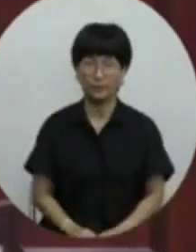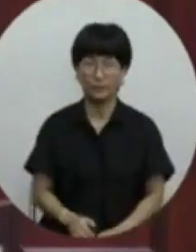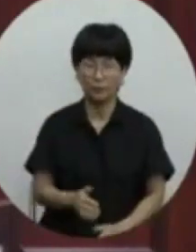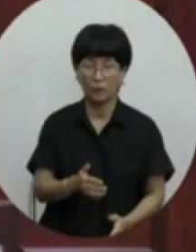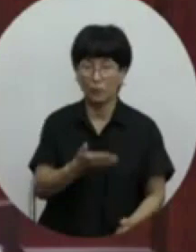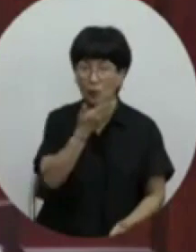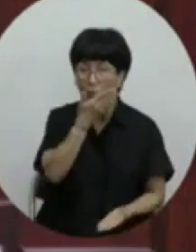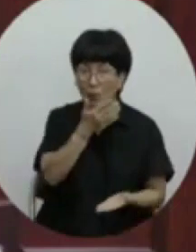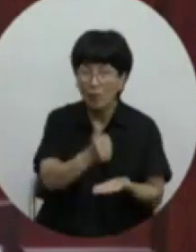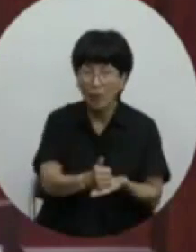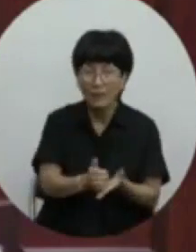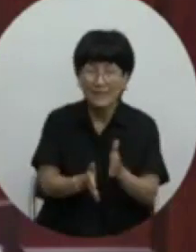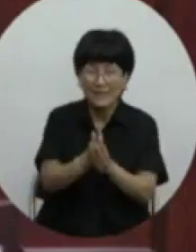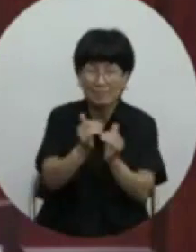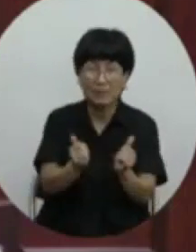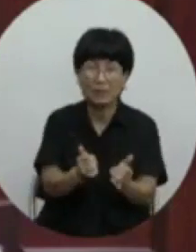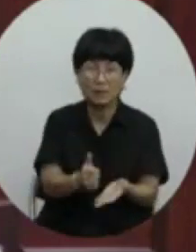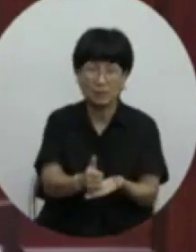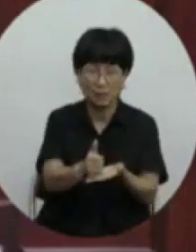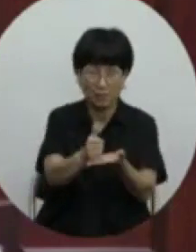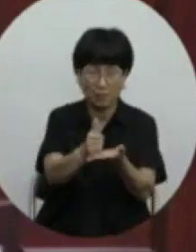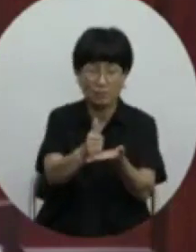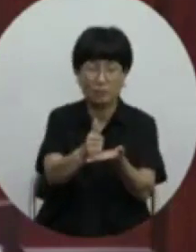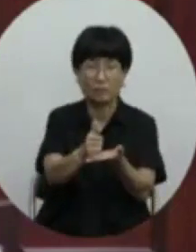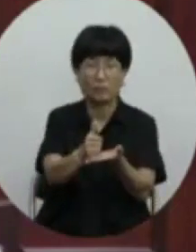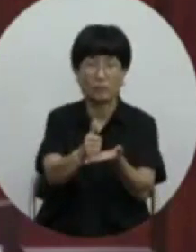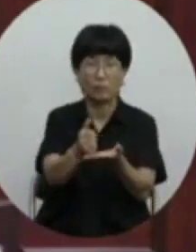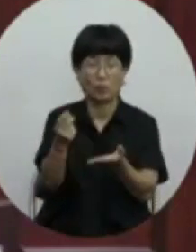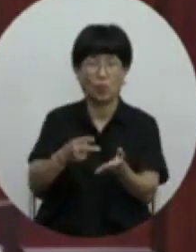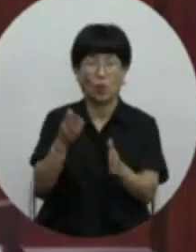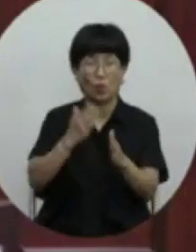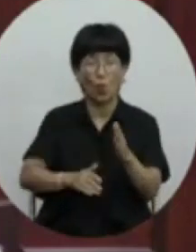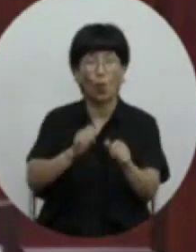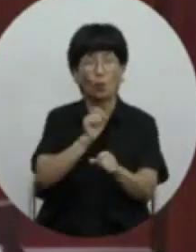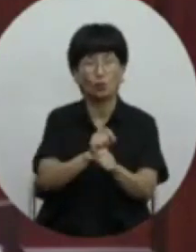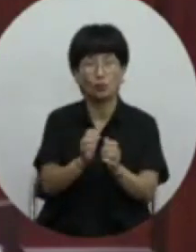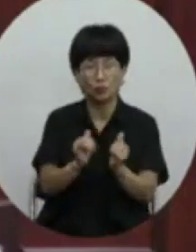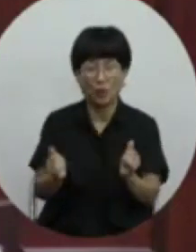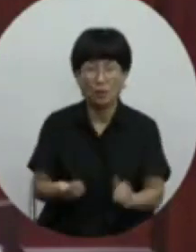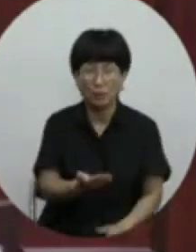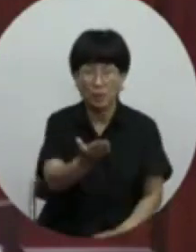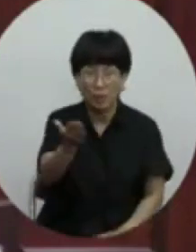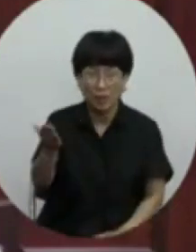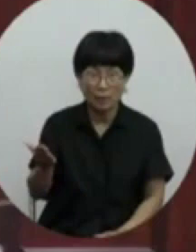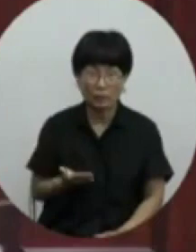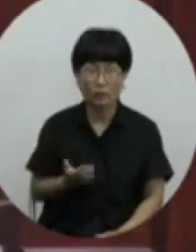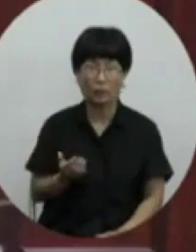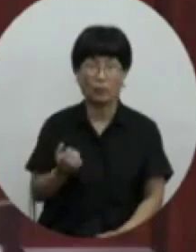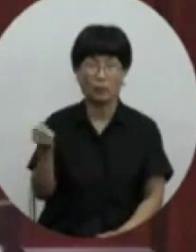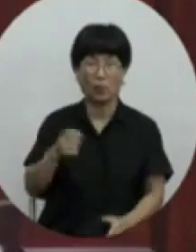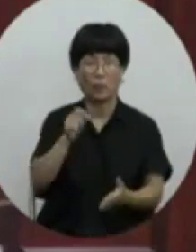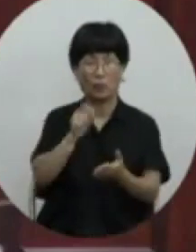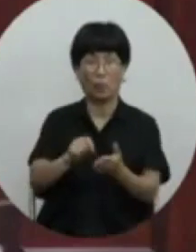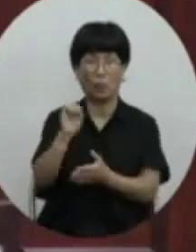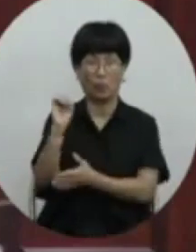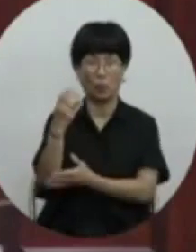존경하는 시민 여러분, 여주시 공직자와 선배 동료 의원 여러분, 그리고 언론인